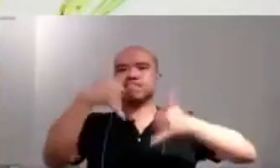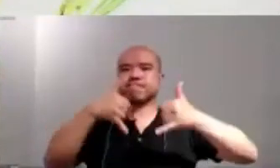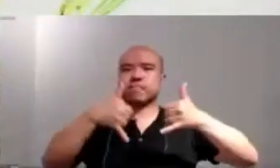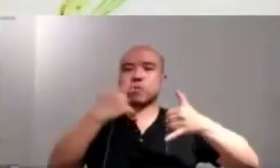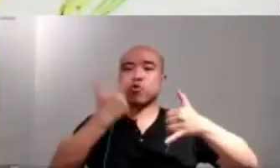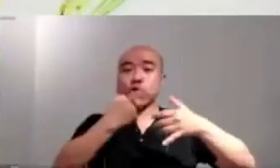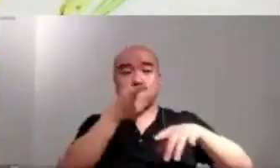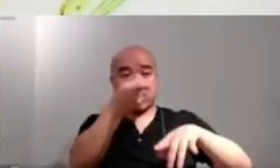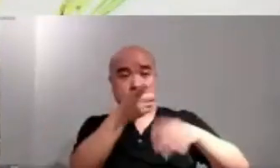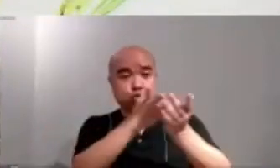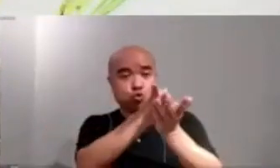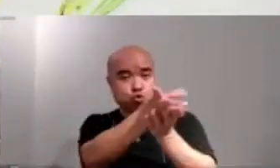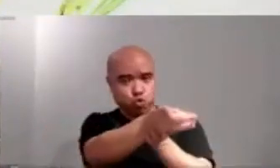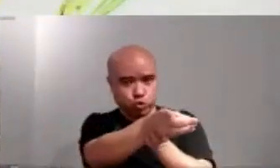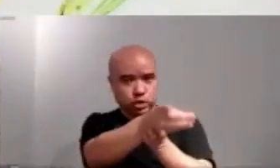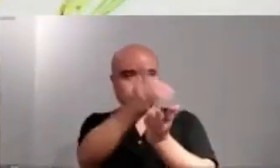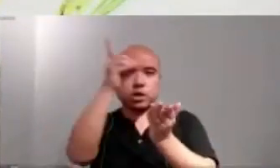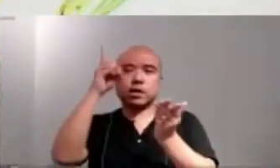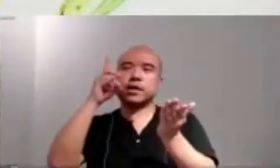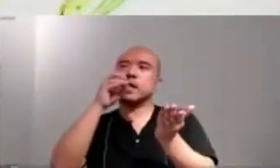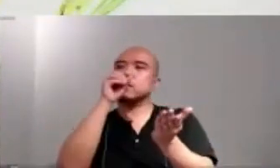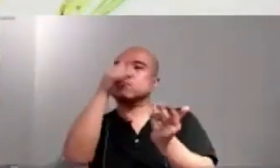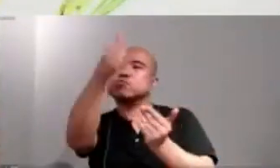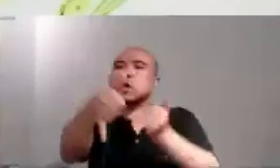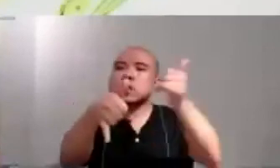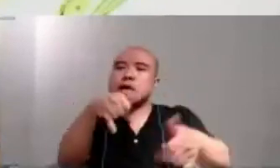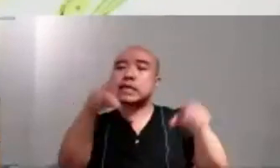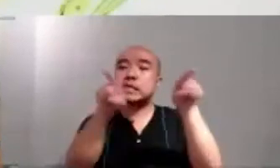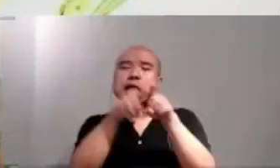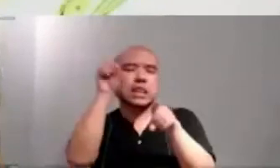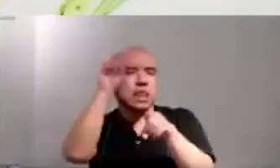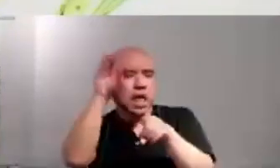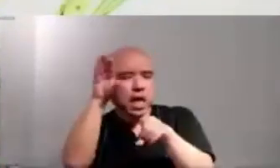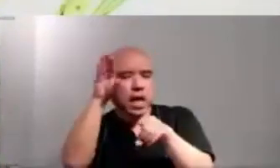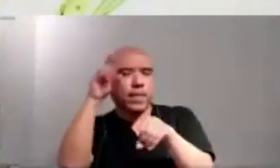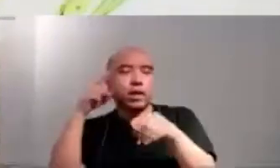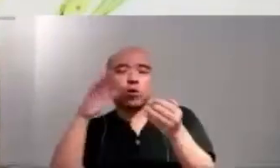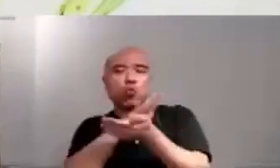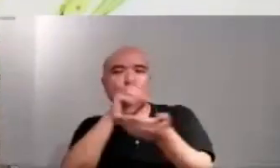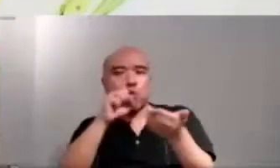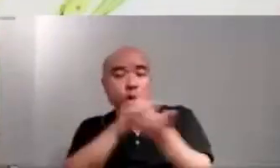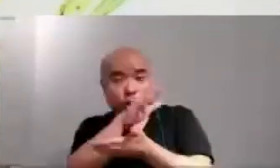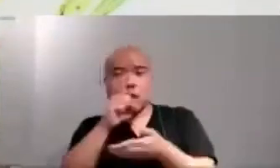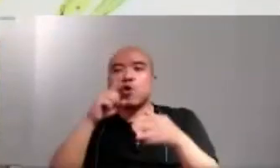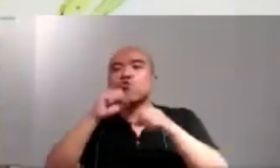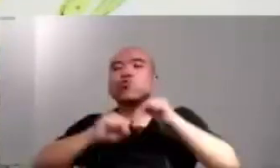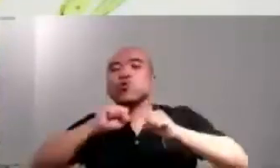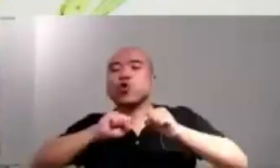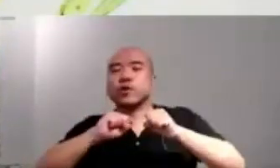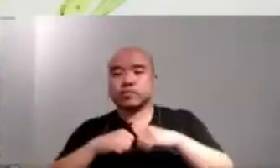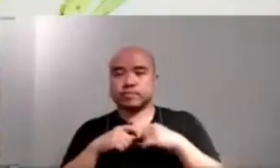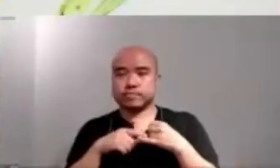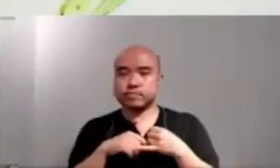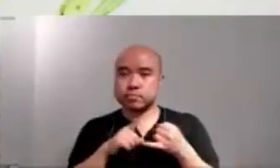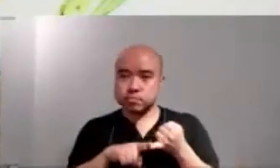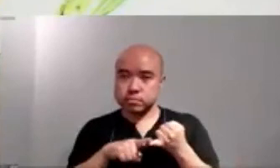創意，全程投入討論、構思同埋策劃每一年嘅活動。咁最後咧，我更加要